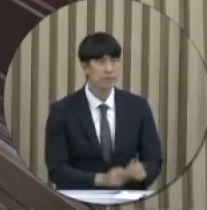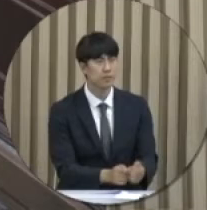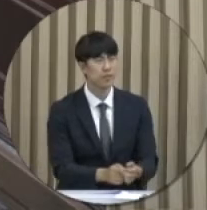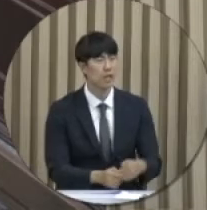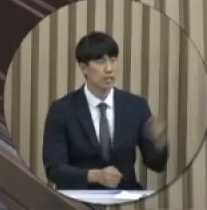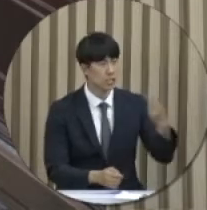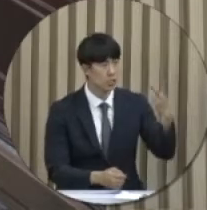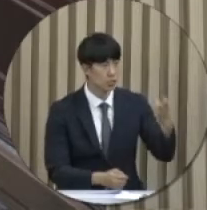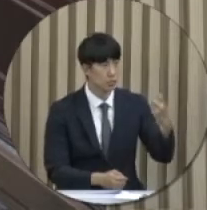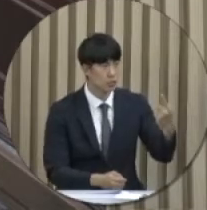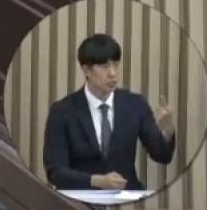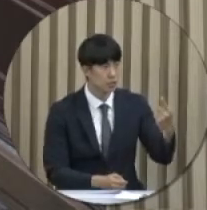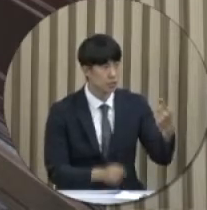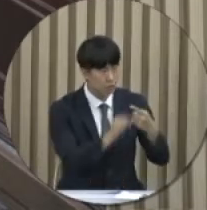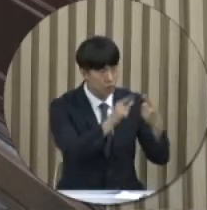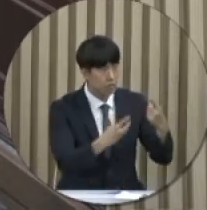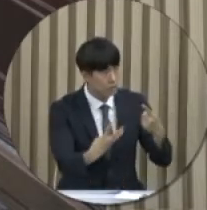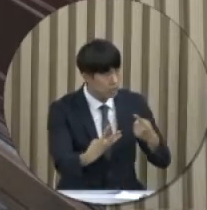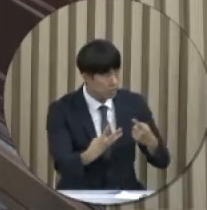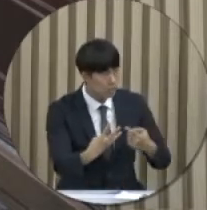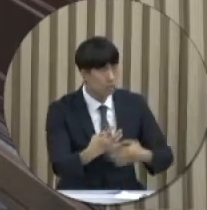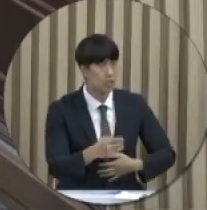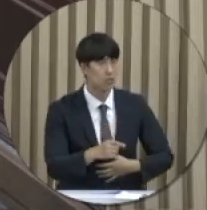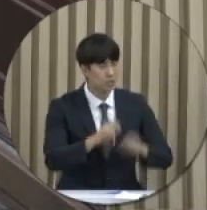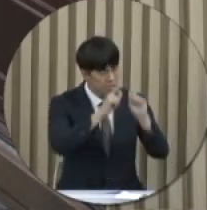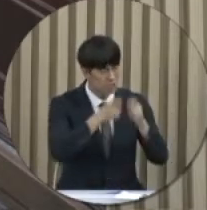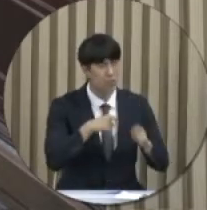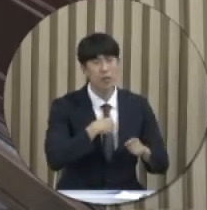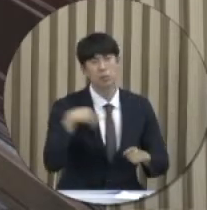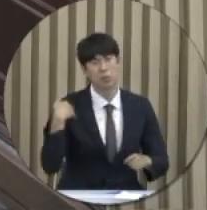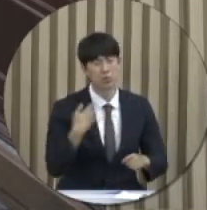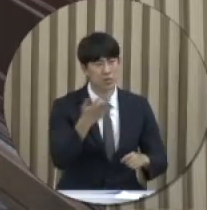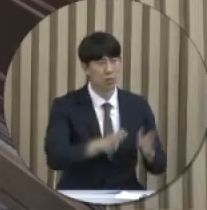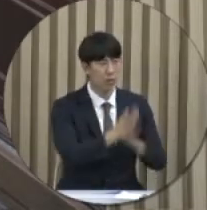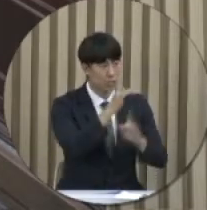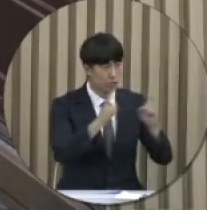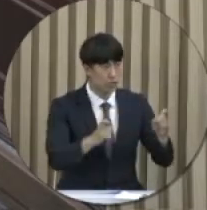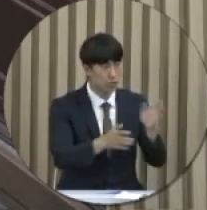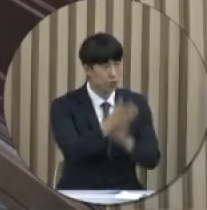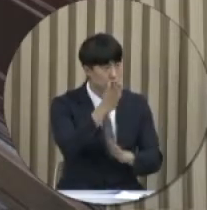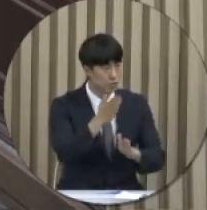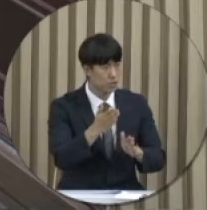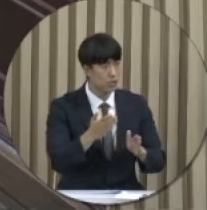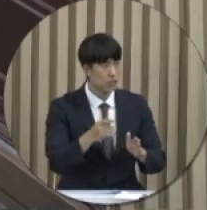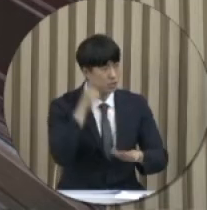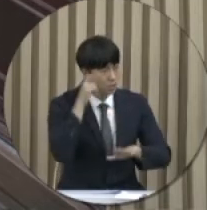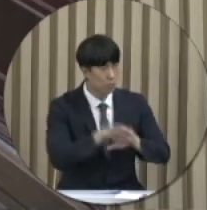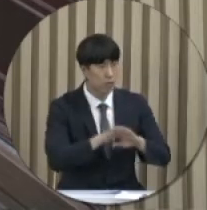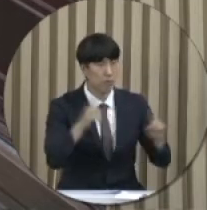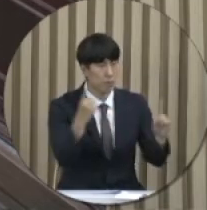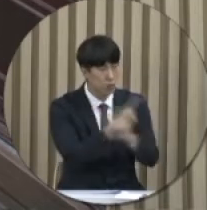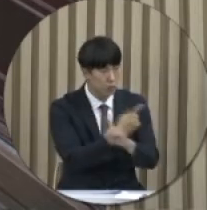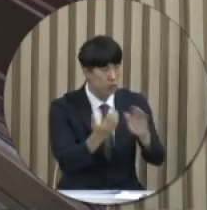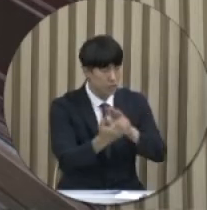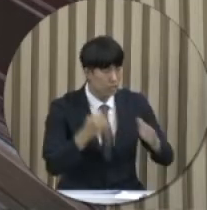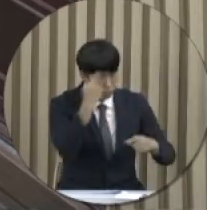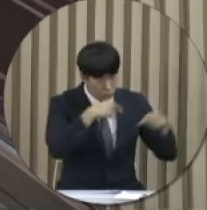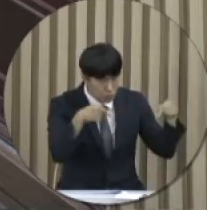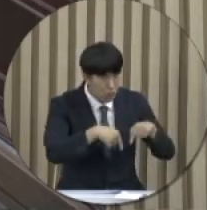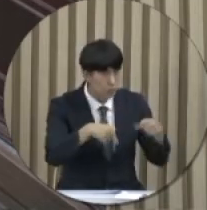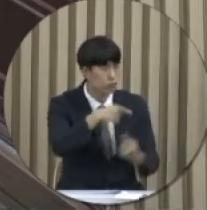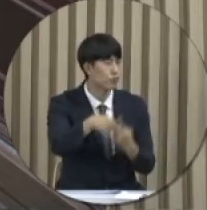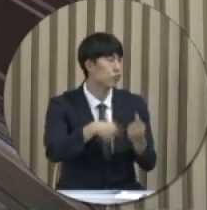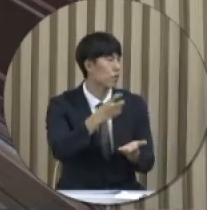21년 1월 4일자, 이거 저도 뭐 자세한 내용은 잘 모르겠는데, 화성시 도시계획 변경 사전 협상 운영